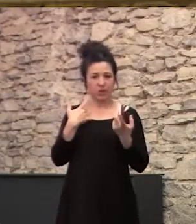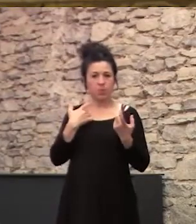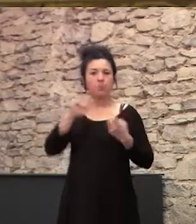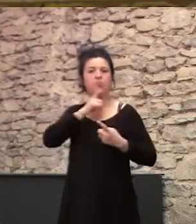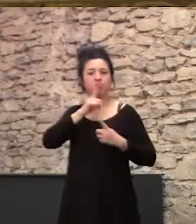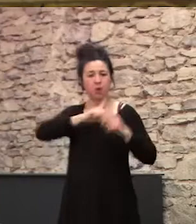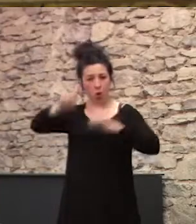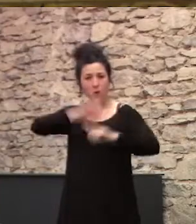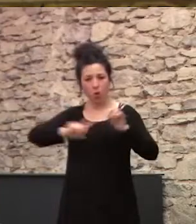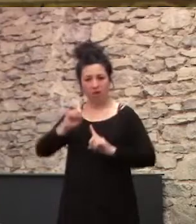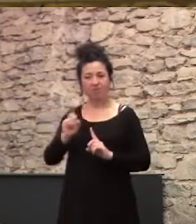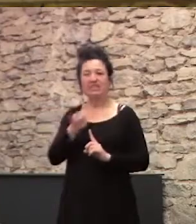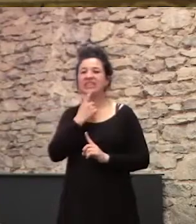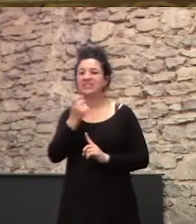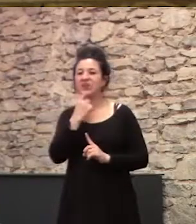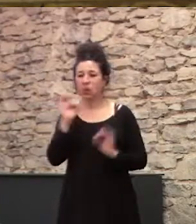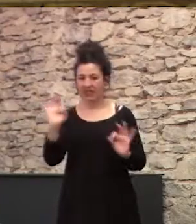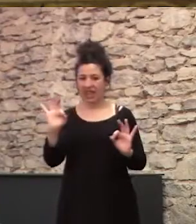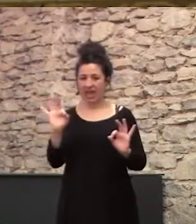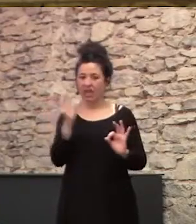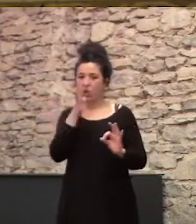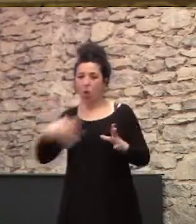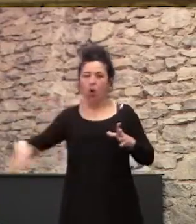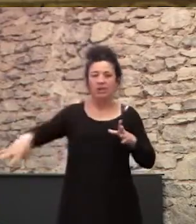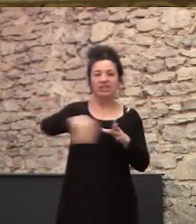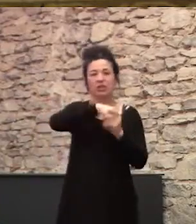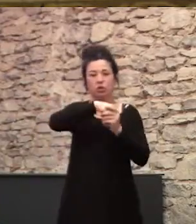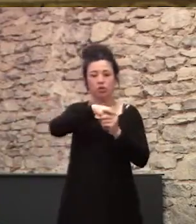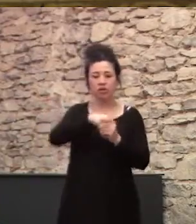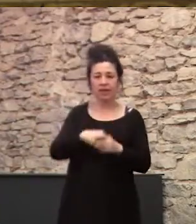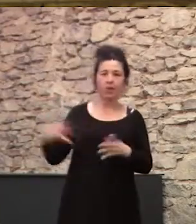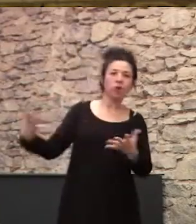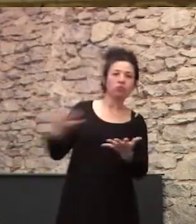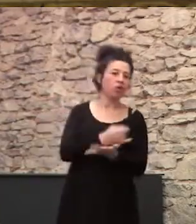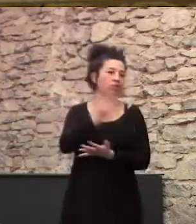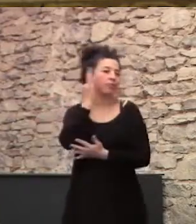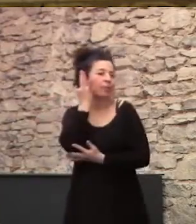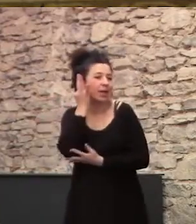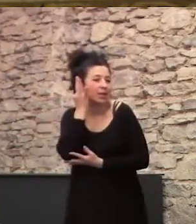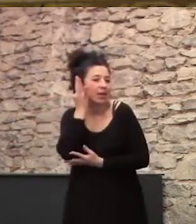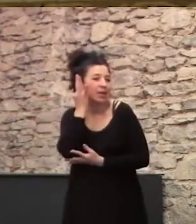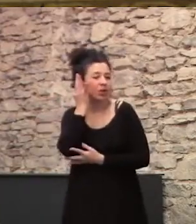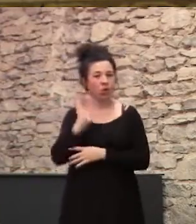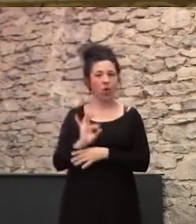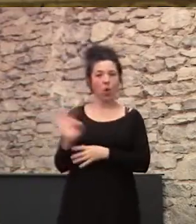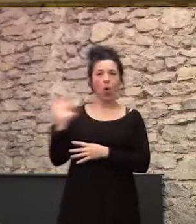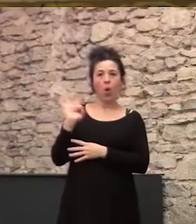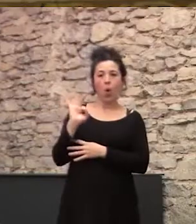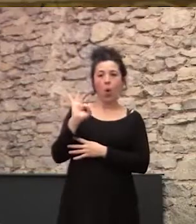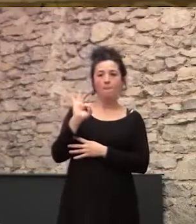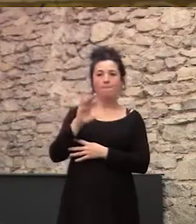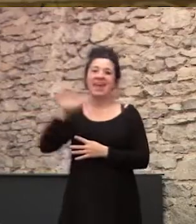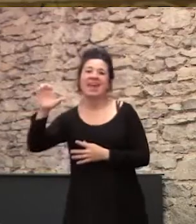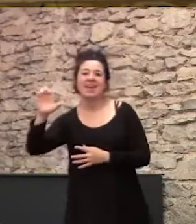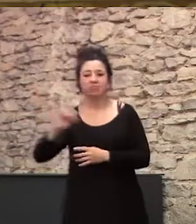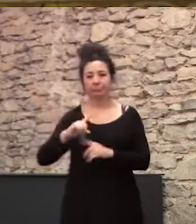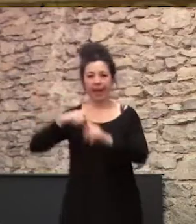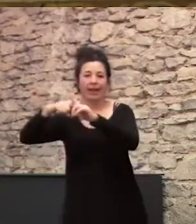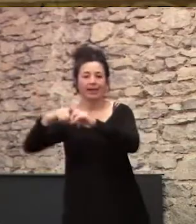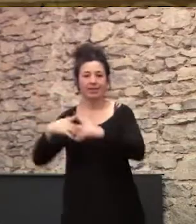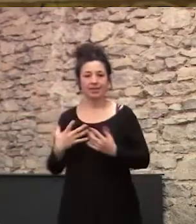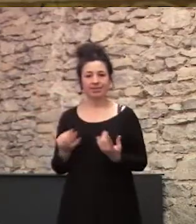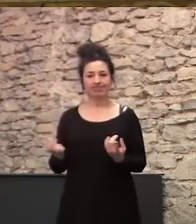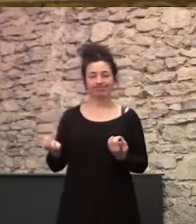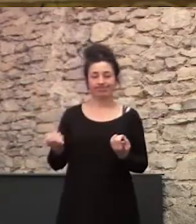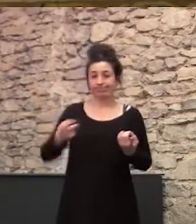arazoak daude. Bueno, edo hauze inklusibo bat egin, zena femeninoan jarri, e bat ipini, x bat ipini, abildua